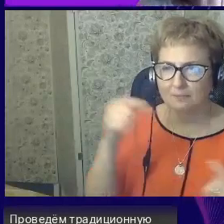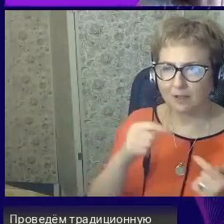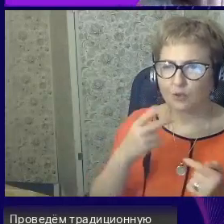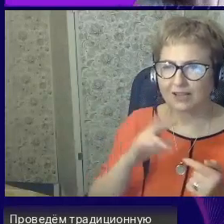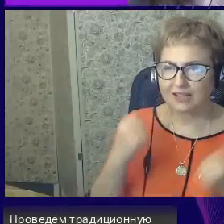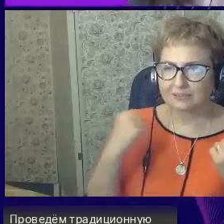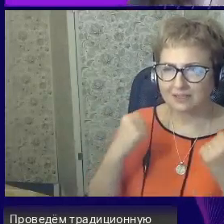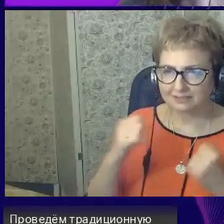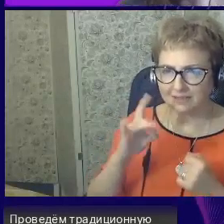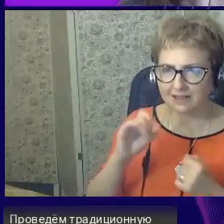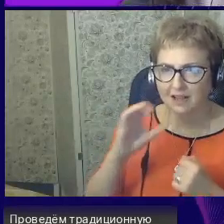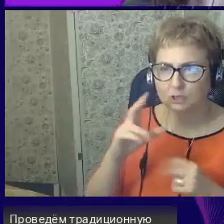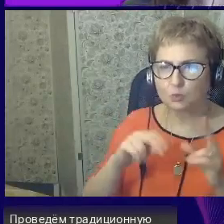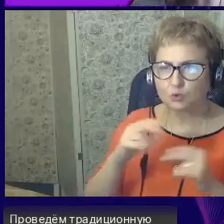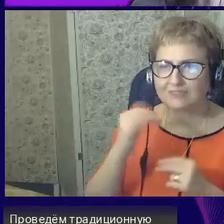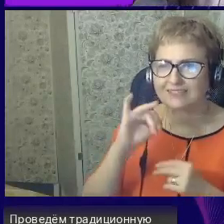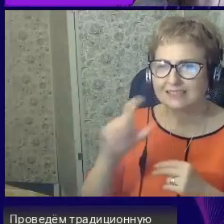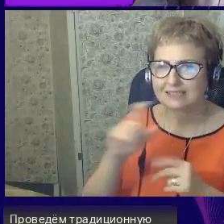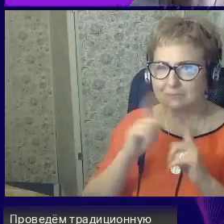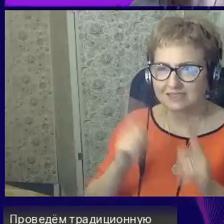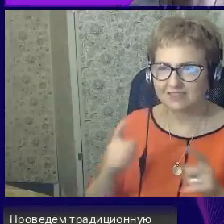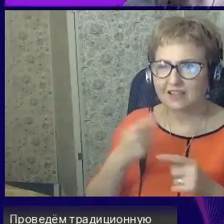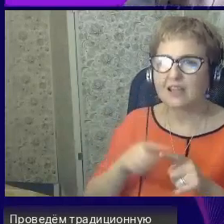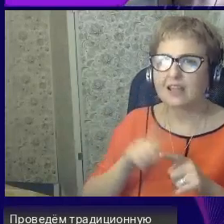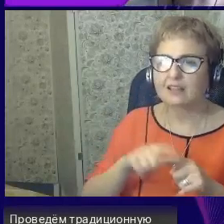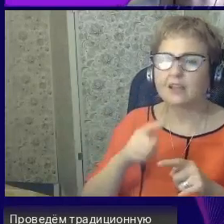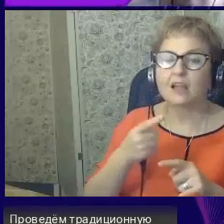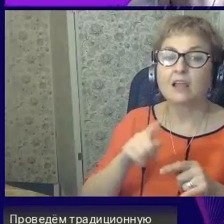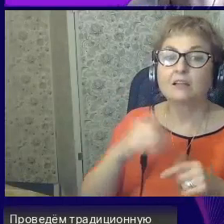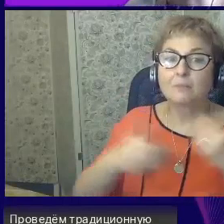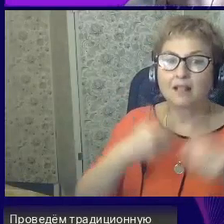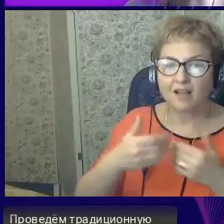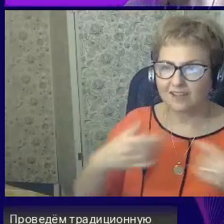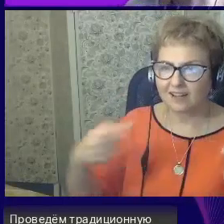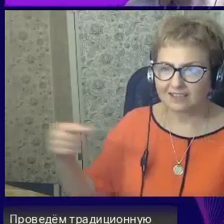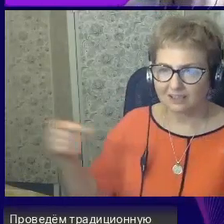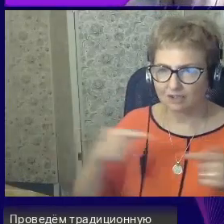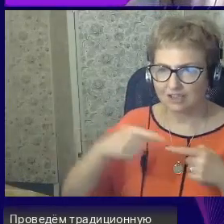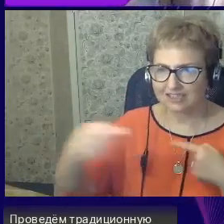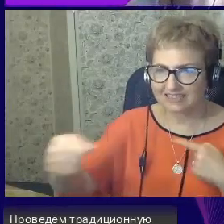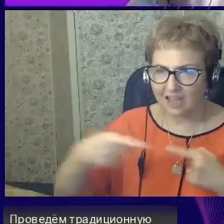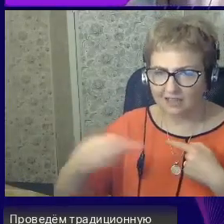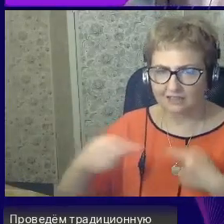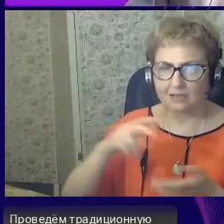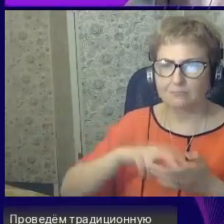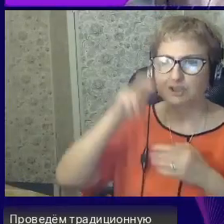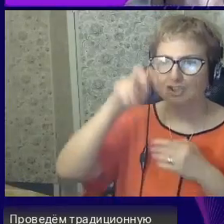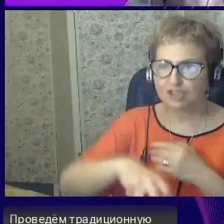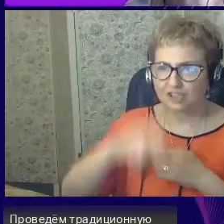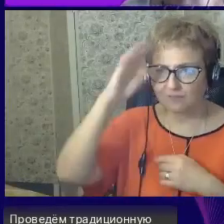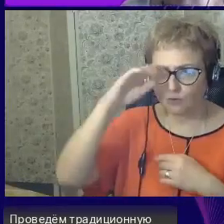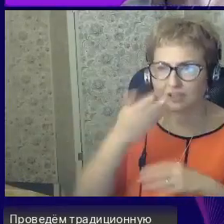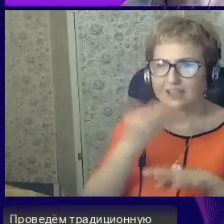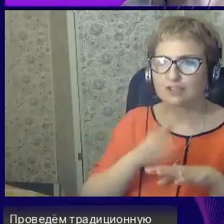изначально подходят для спортсменов с РАС, с учетом их специфики. Это плавание различными стилями на различные дистанции, это прыжки